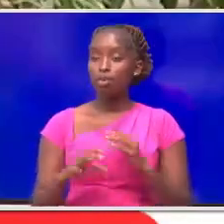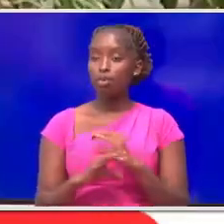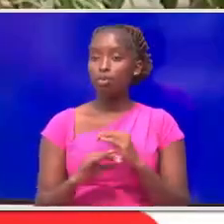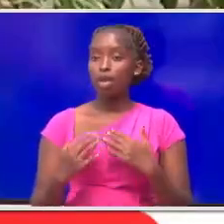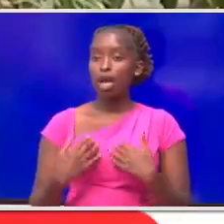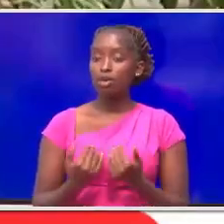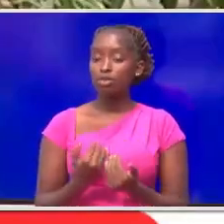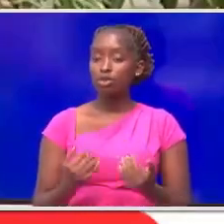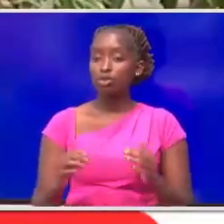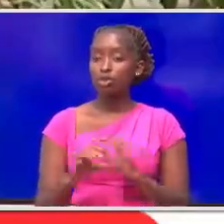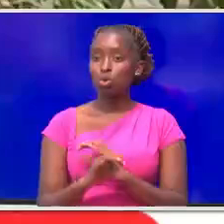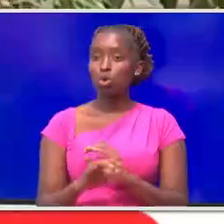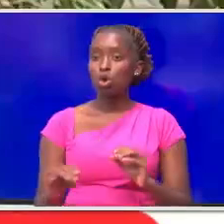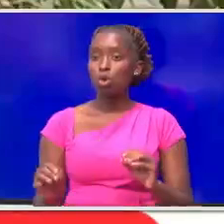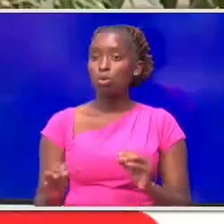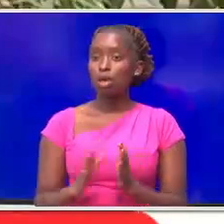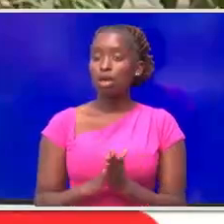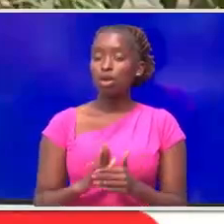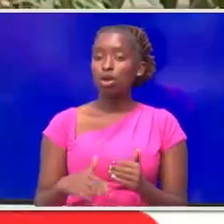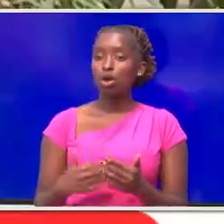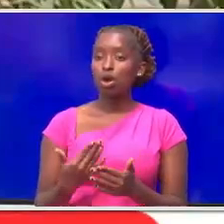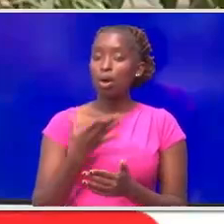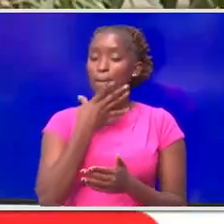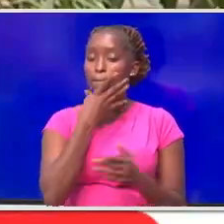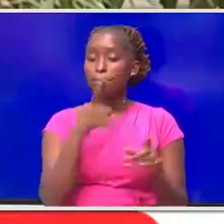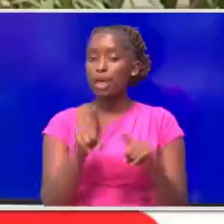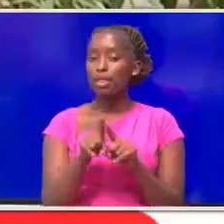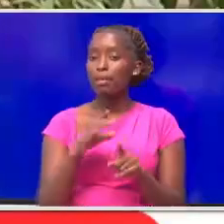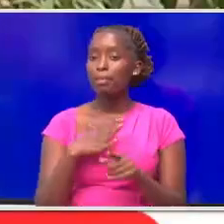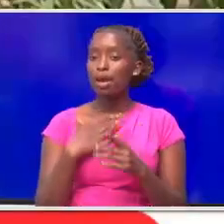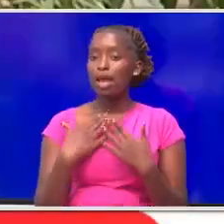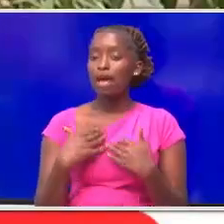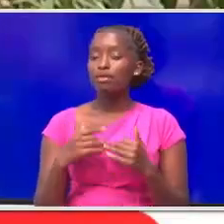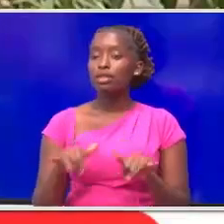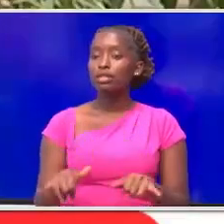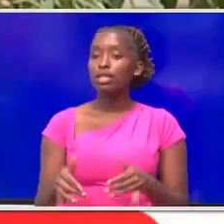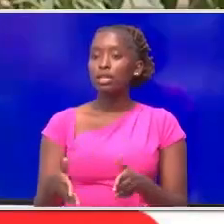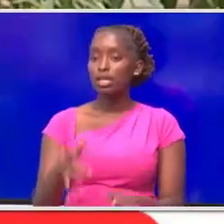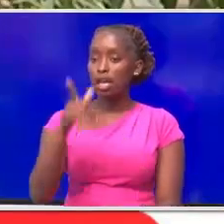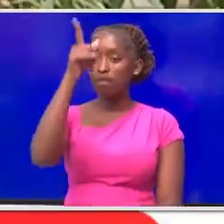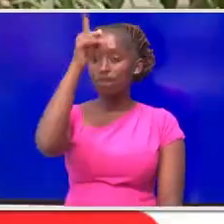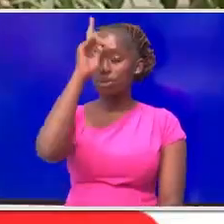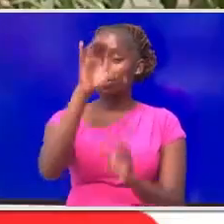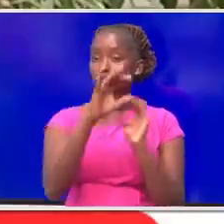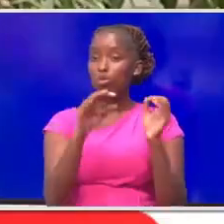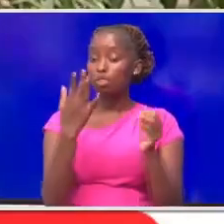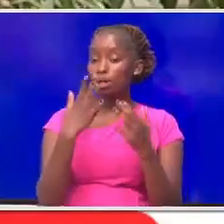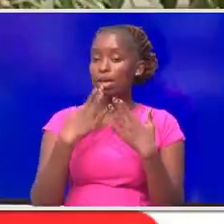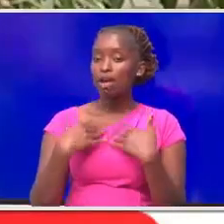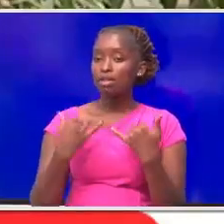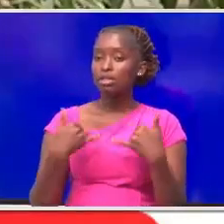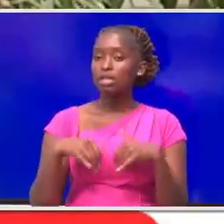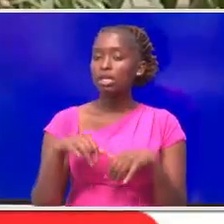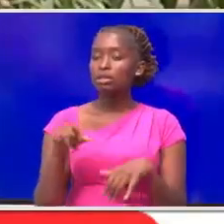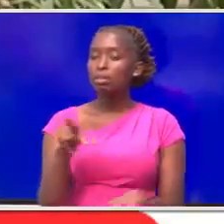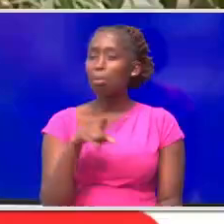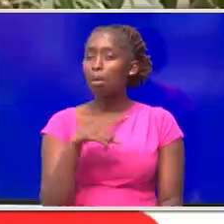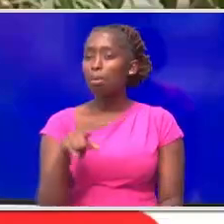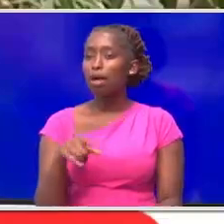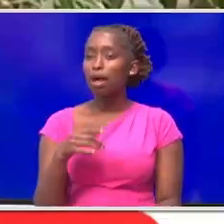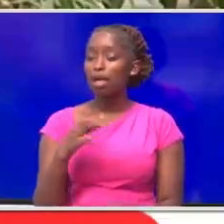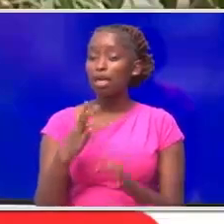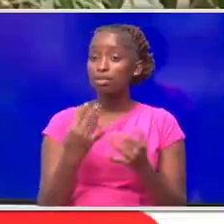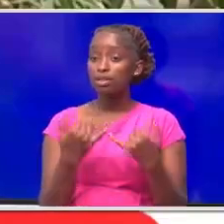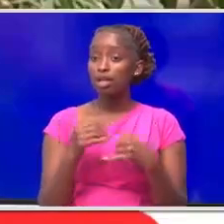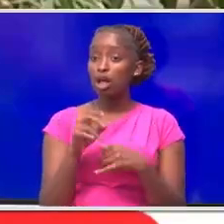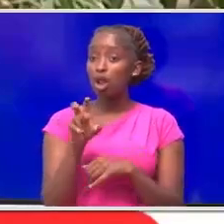hakuna, mandugu wangu hawakai nyumbani kwa sababu mahali wako hata saizi wanalandaranda mitaani. Wakitafuta kazi wanaambiwa huyu ni